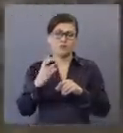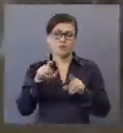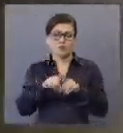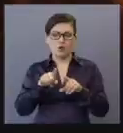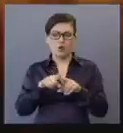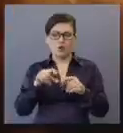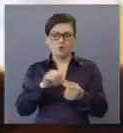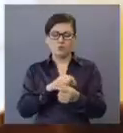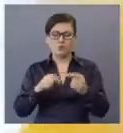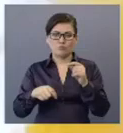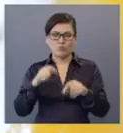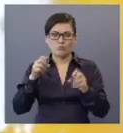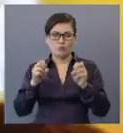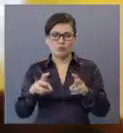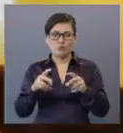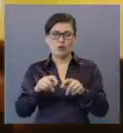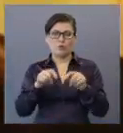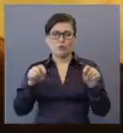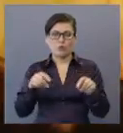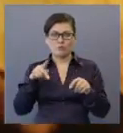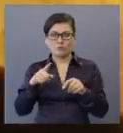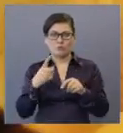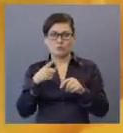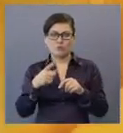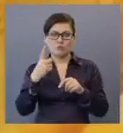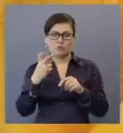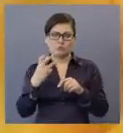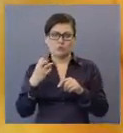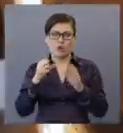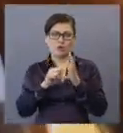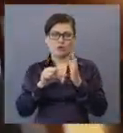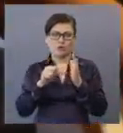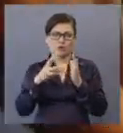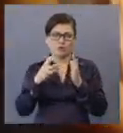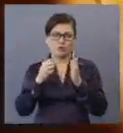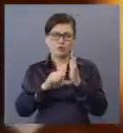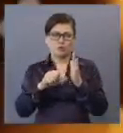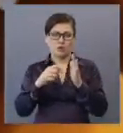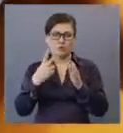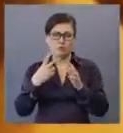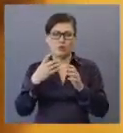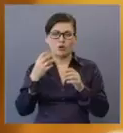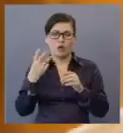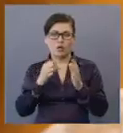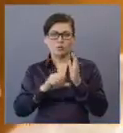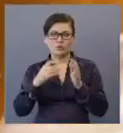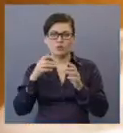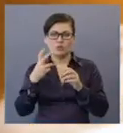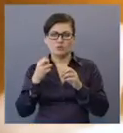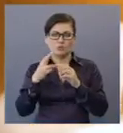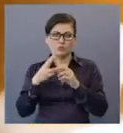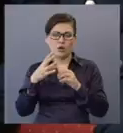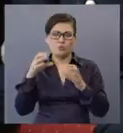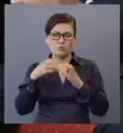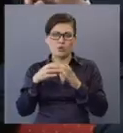құқық бұзушылық тіркелді. Оның ішінде 1300 қылмыстың 681 фактісі сату, 60-ы контрабанда, 213-ы